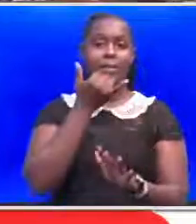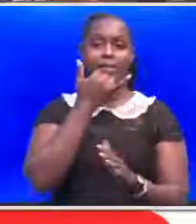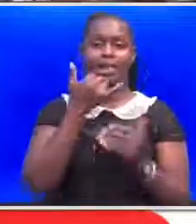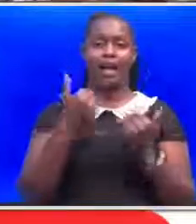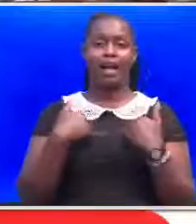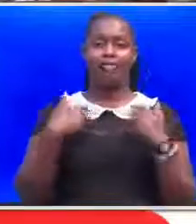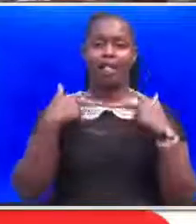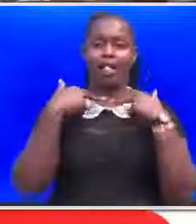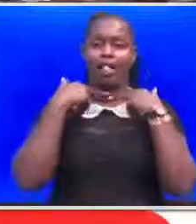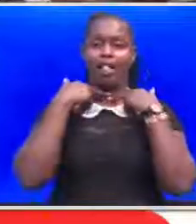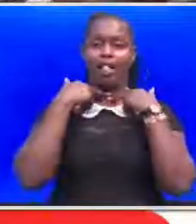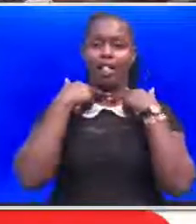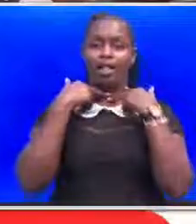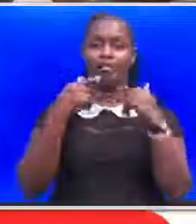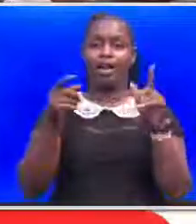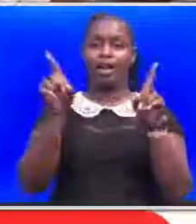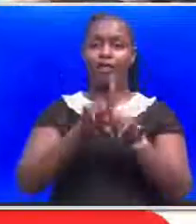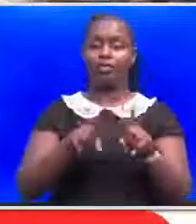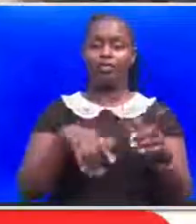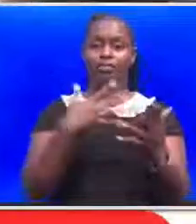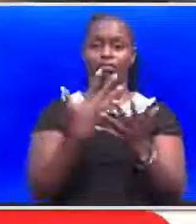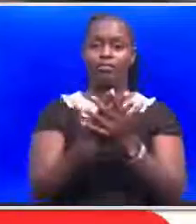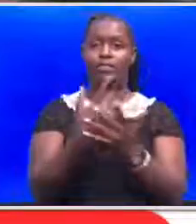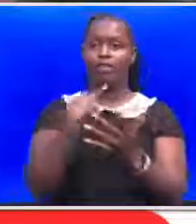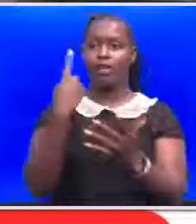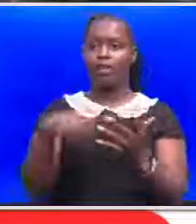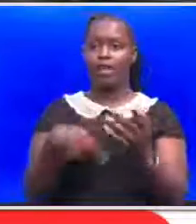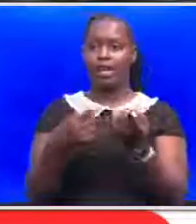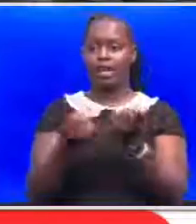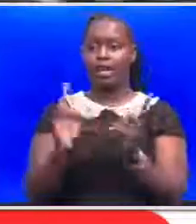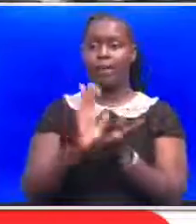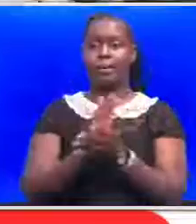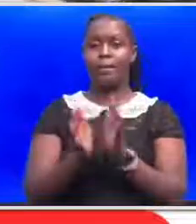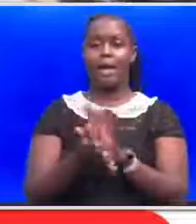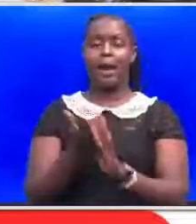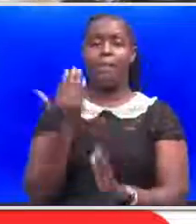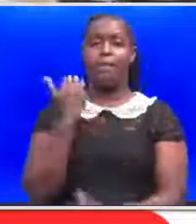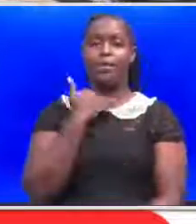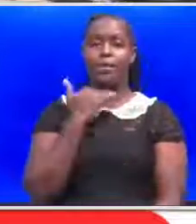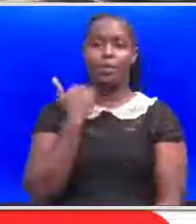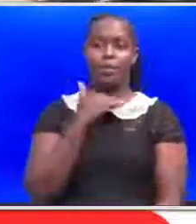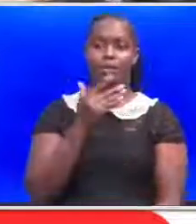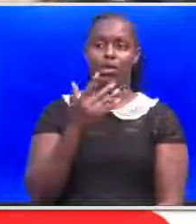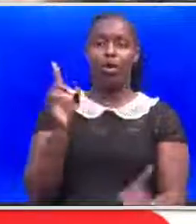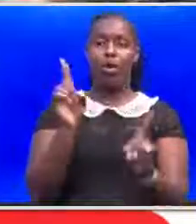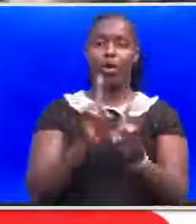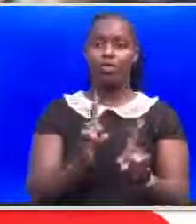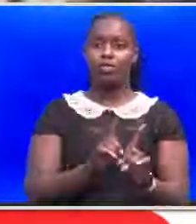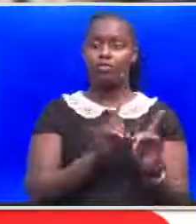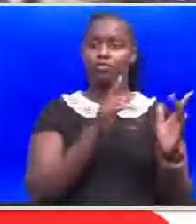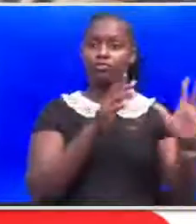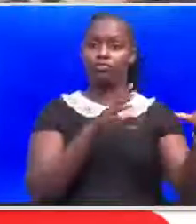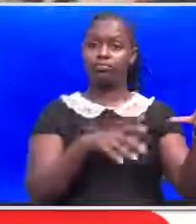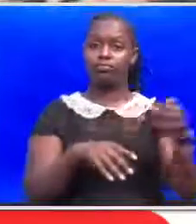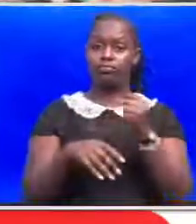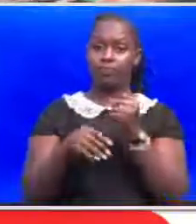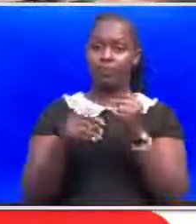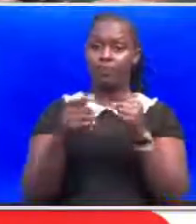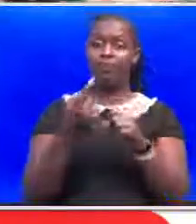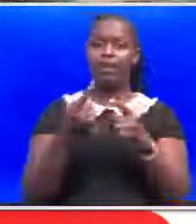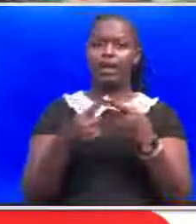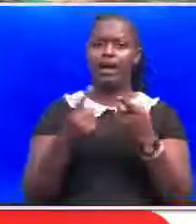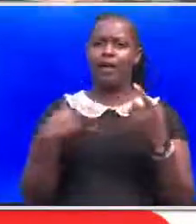kiholela kwa singizio la kuwa magaidi. Wakamchukua mpaka hapa nyuma. Kumchukua kwa hapa nyuma, wakamshika hivyo hivyo kwa